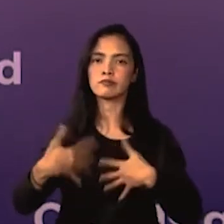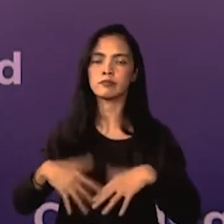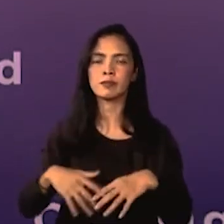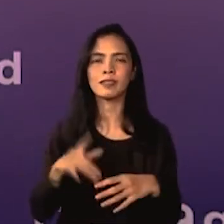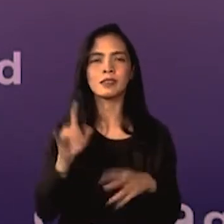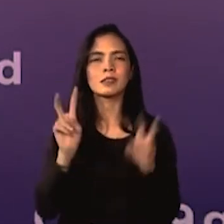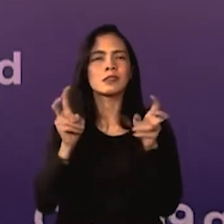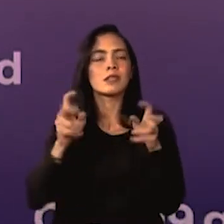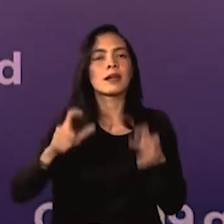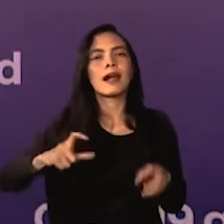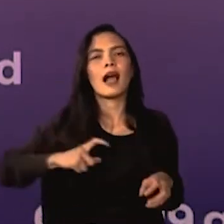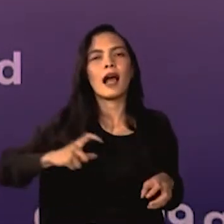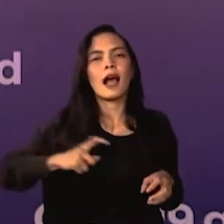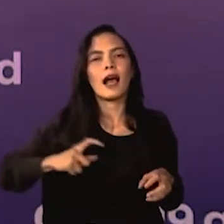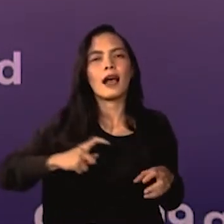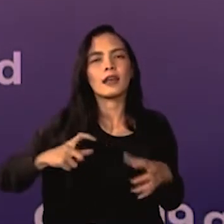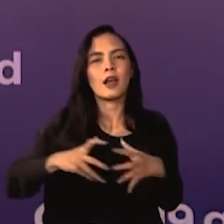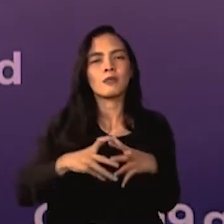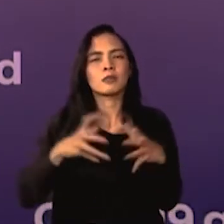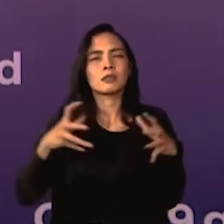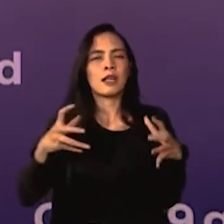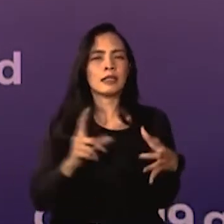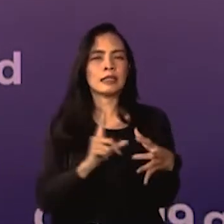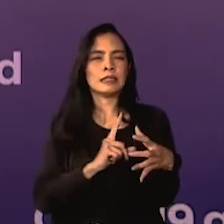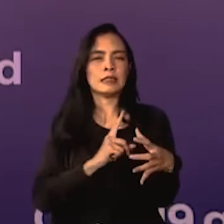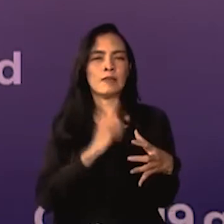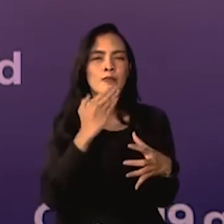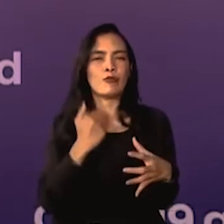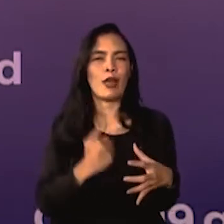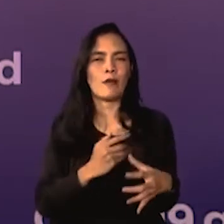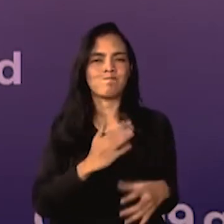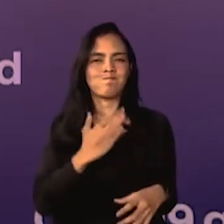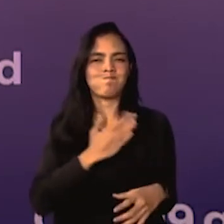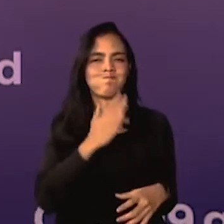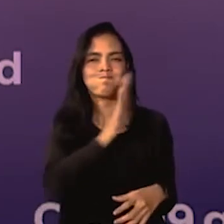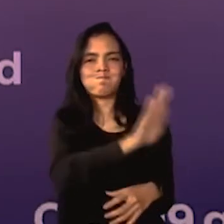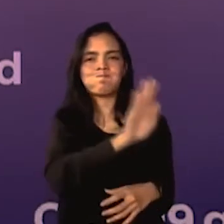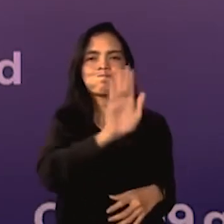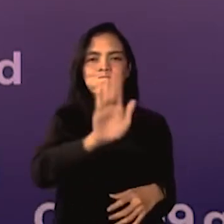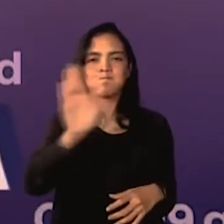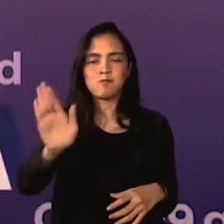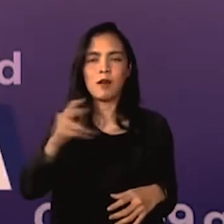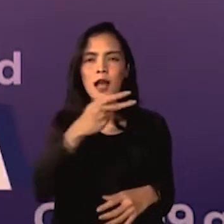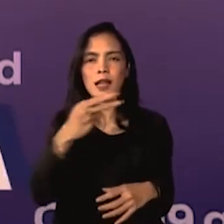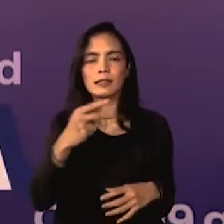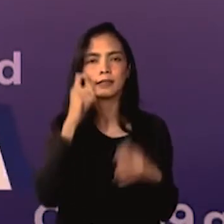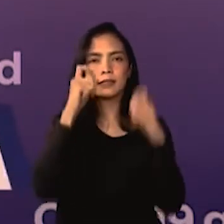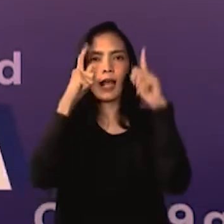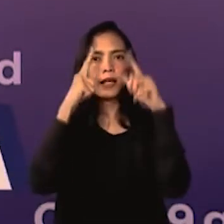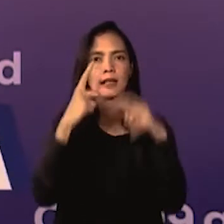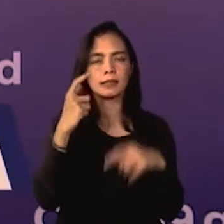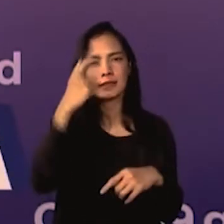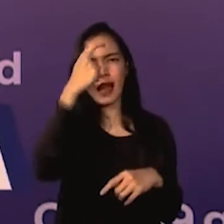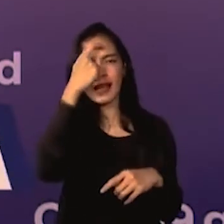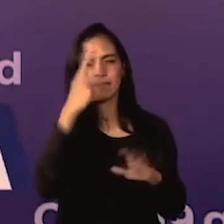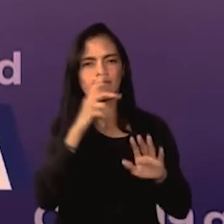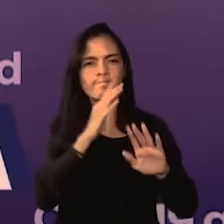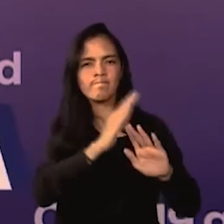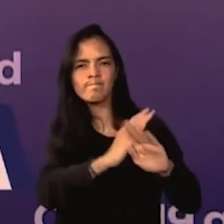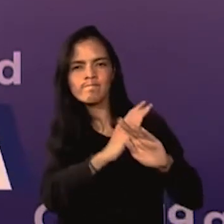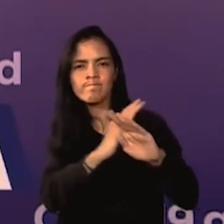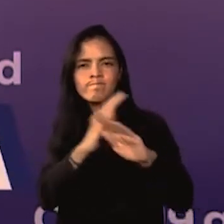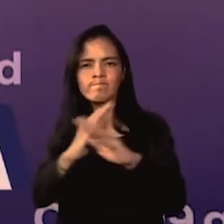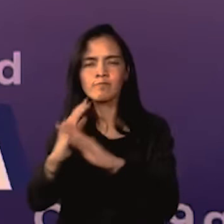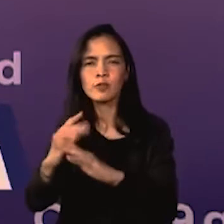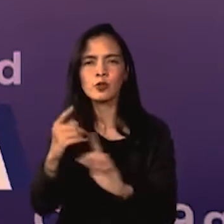Untuk itu, kita semua sadar bahwa mengatasi penyakit adalah upaya untuk bagaimana